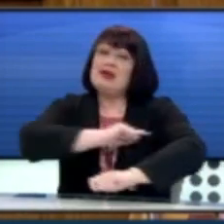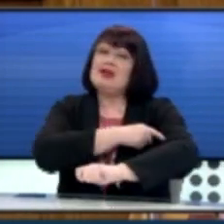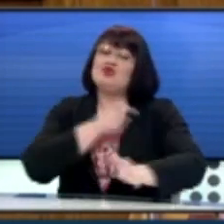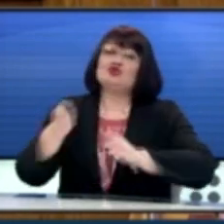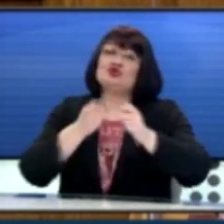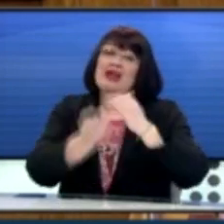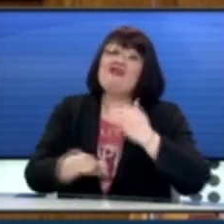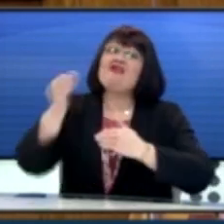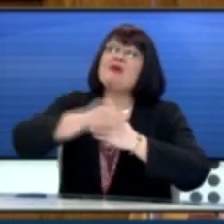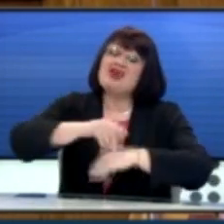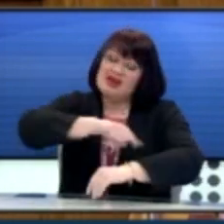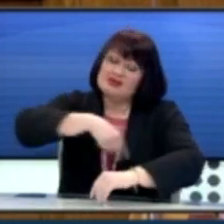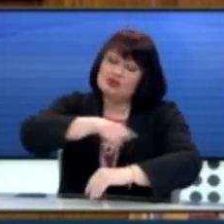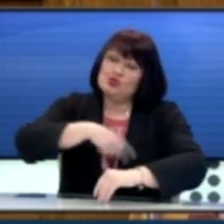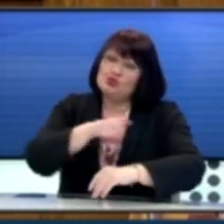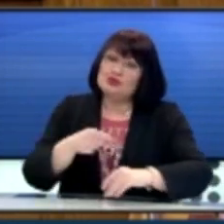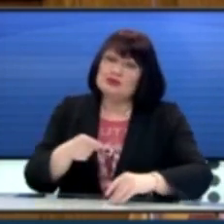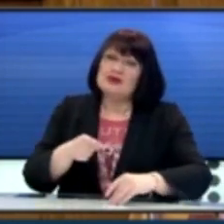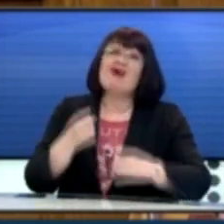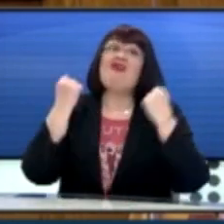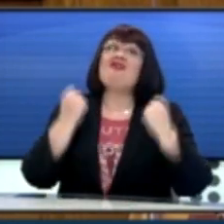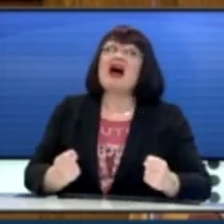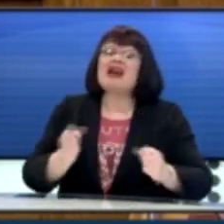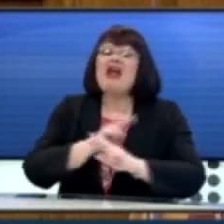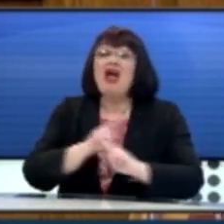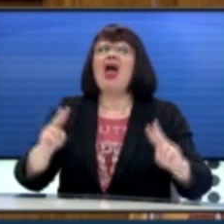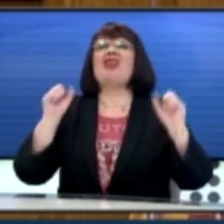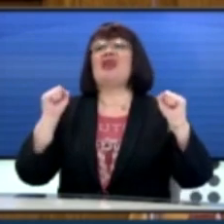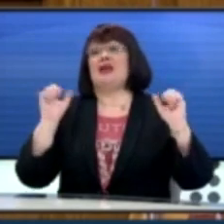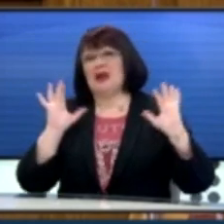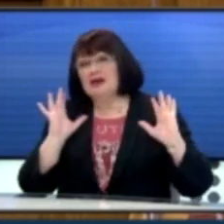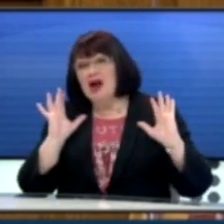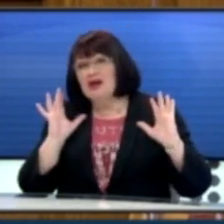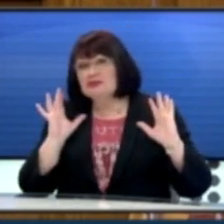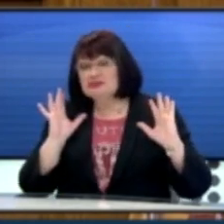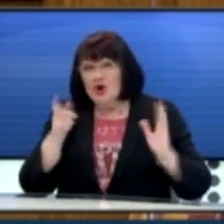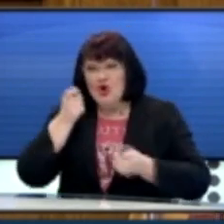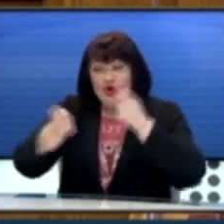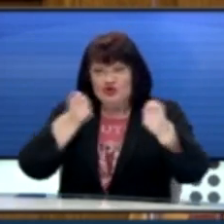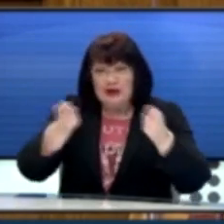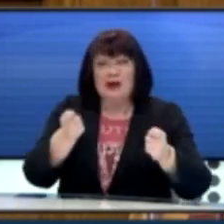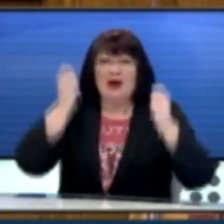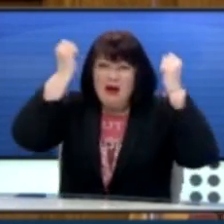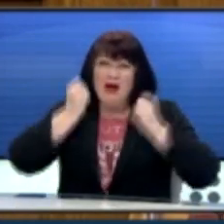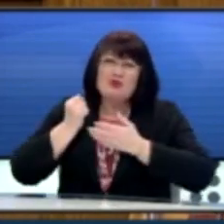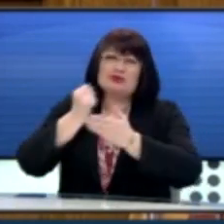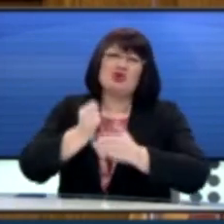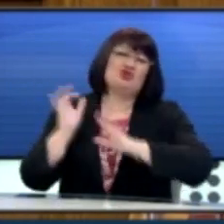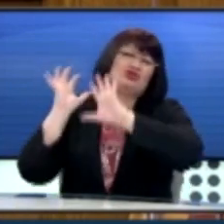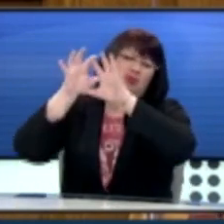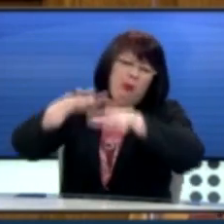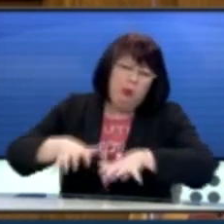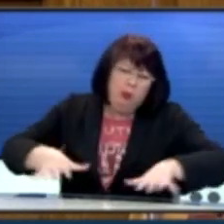γιατρούς. Χρωστάει την ένταξή τους στα βαρέα και ανθυγιεινά. Χρωστάει αποζημιώσεις σε